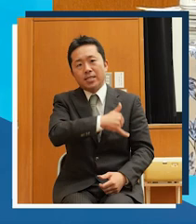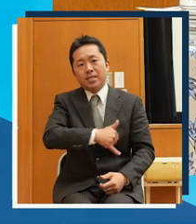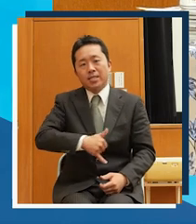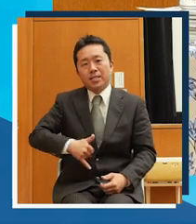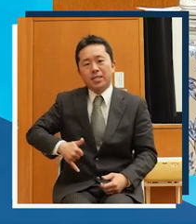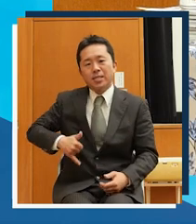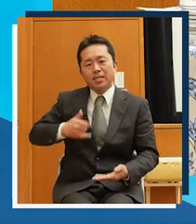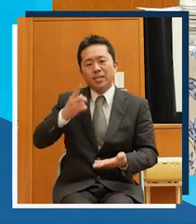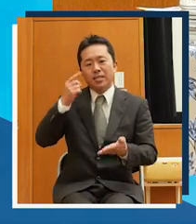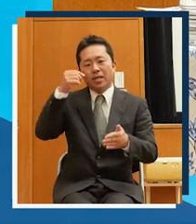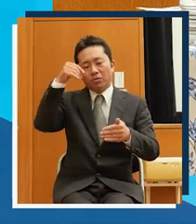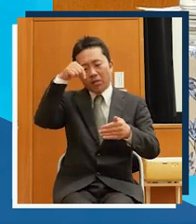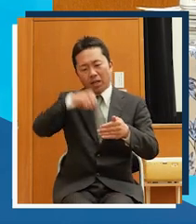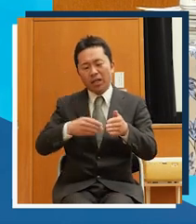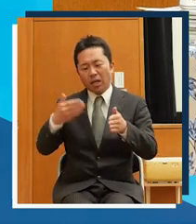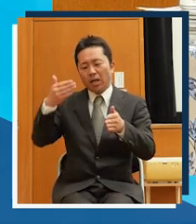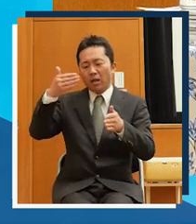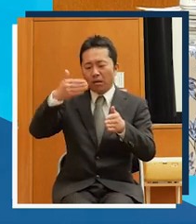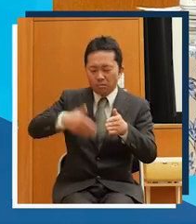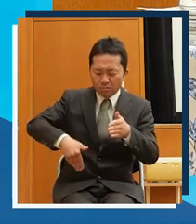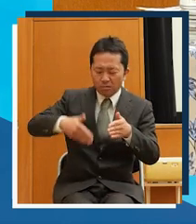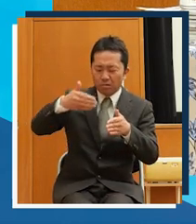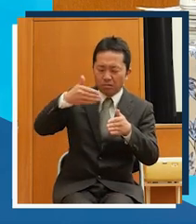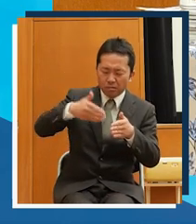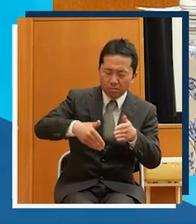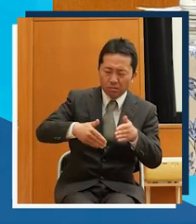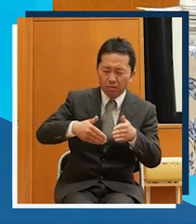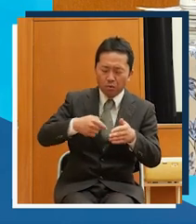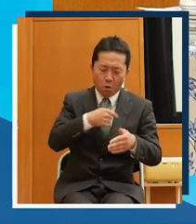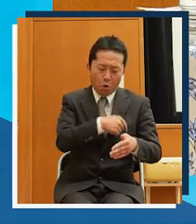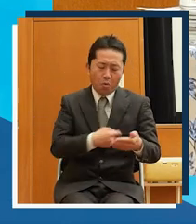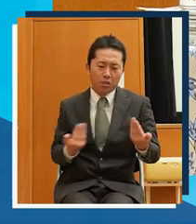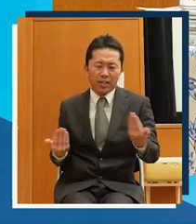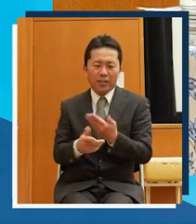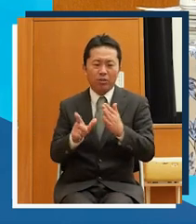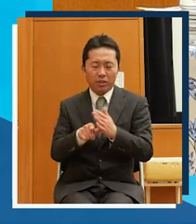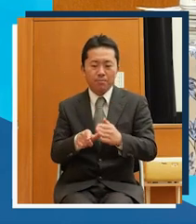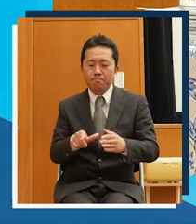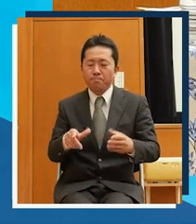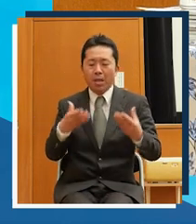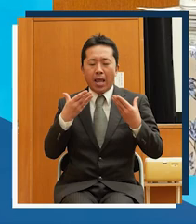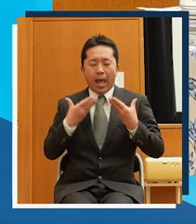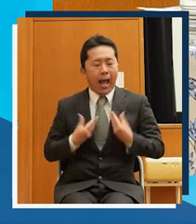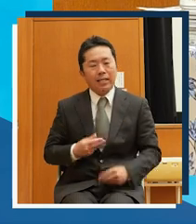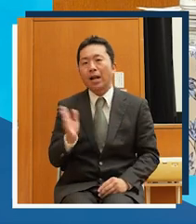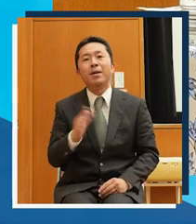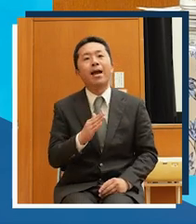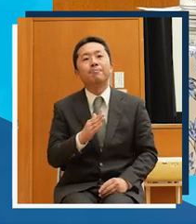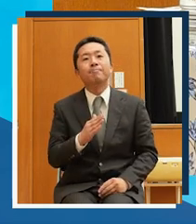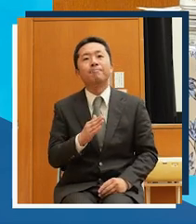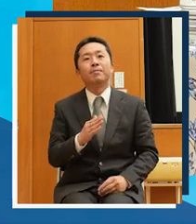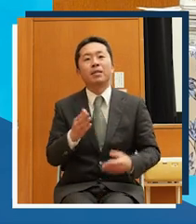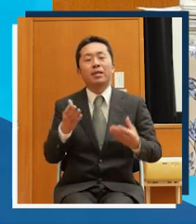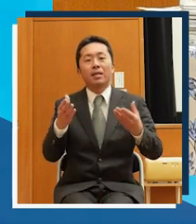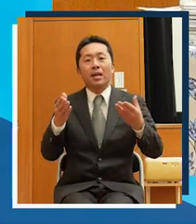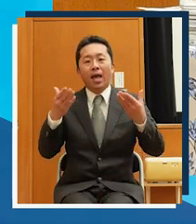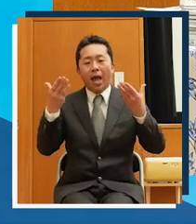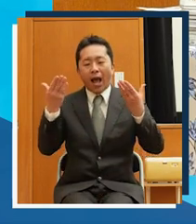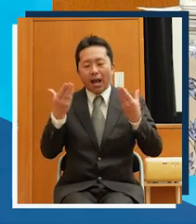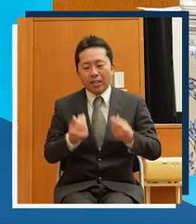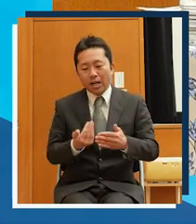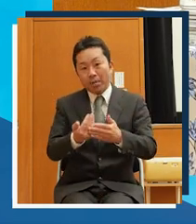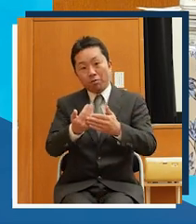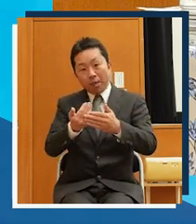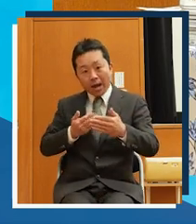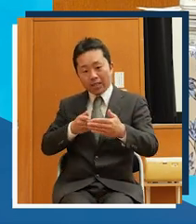ダメかもしれないと思ったことは絶対に諦めないことです諦めないためには角度を変えて物事を捉えてみる